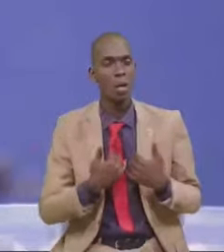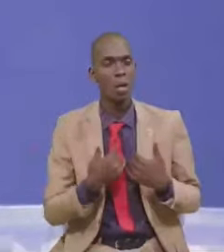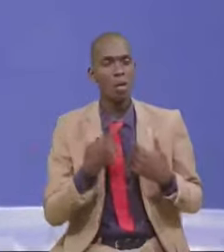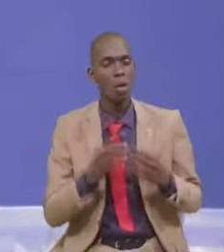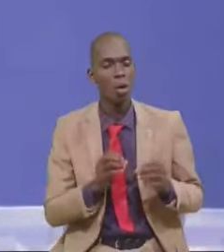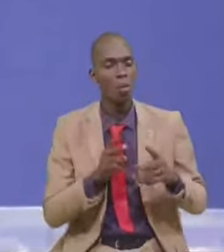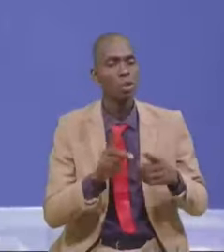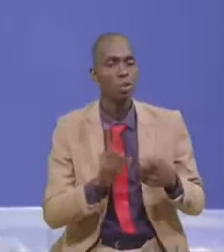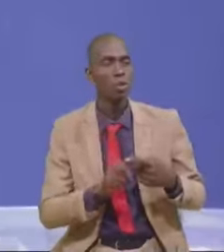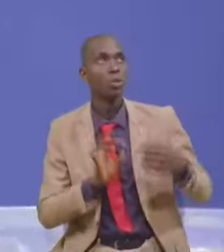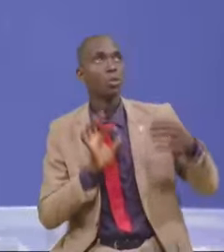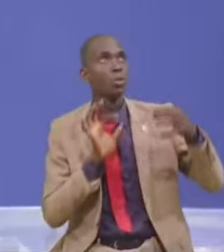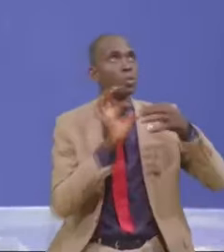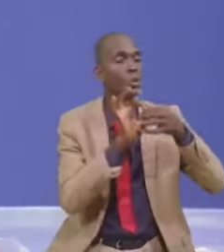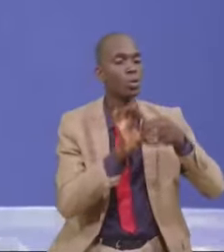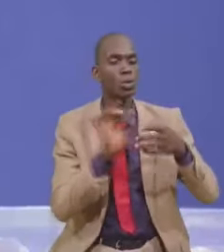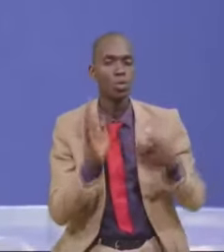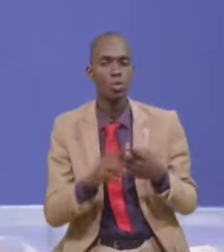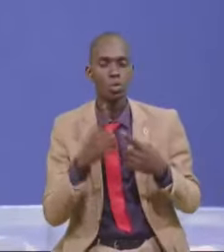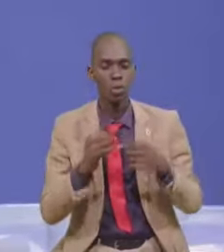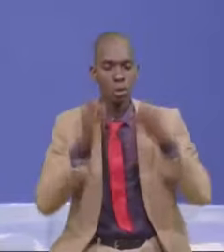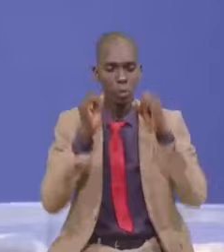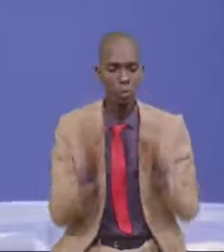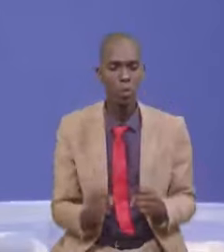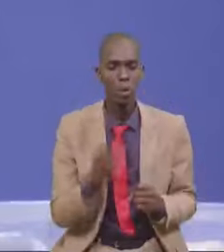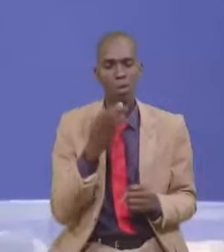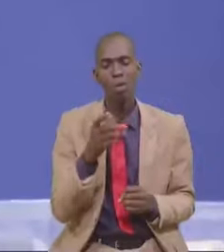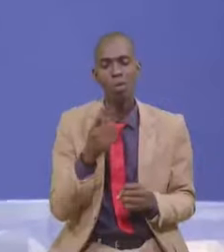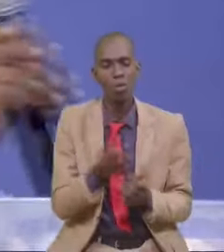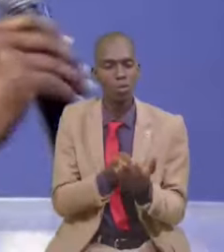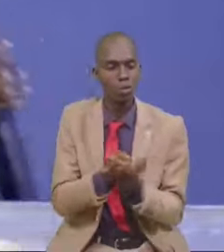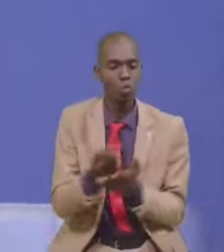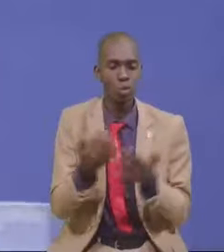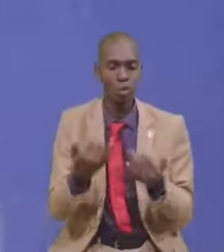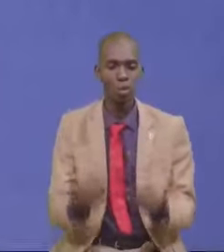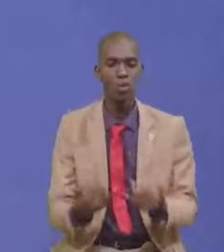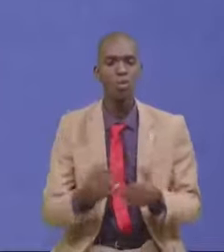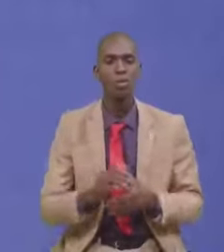Tu te rappelles de la puissance de la vérité.